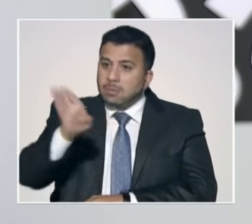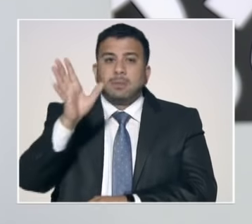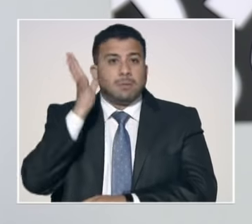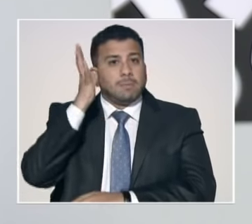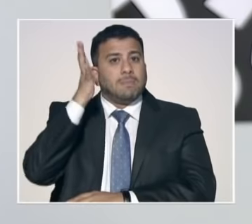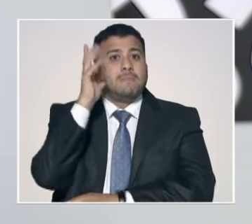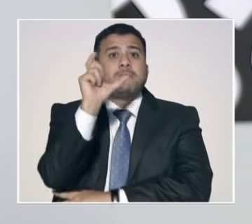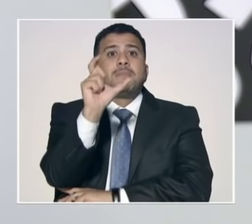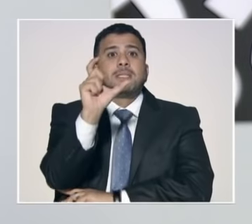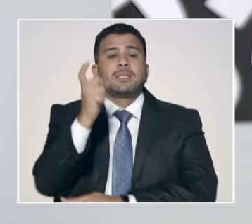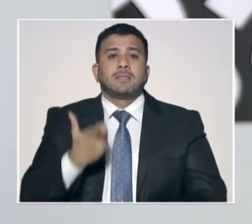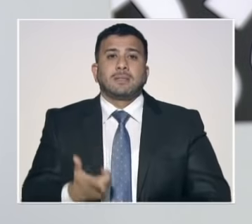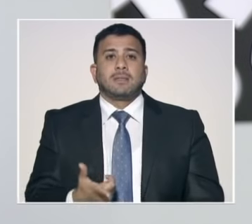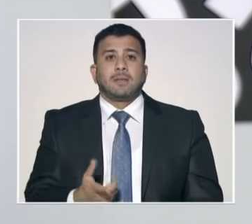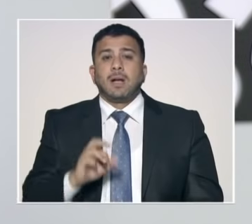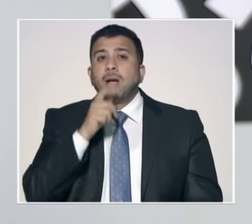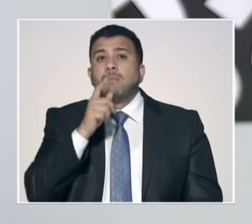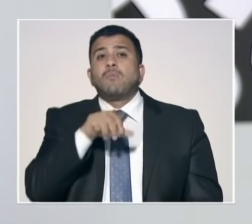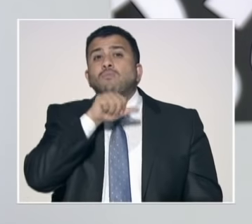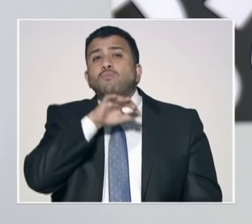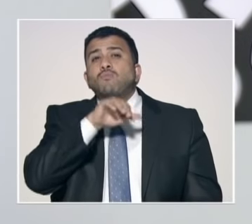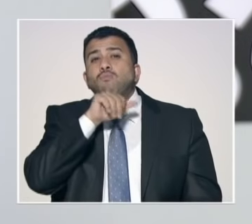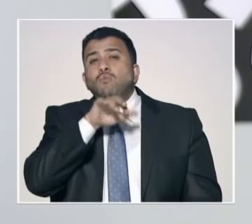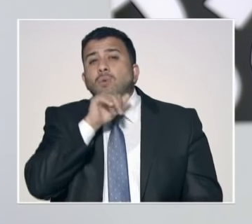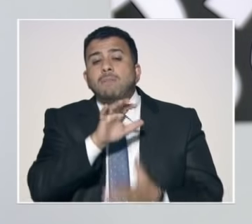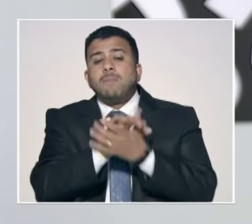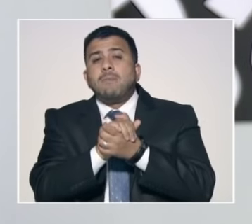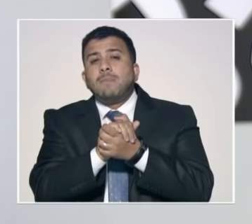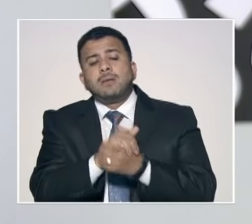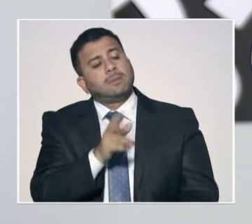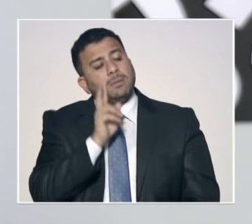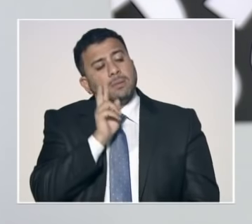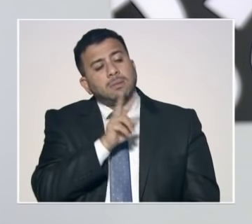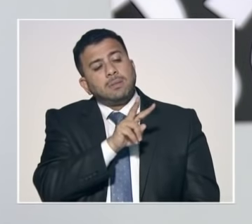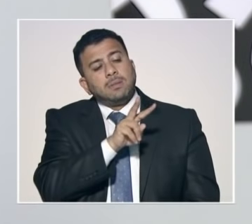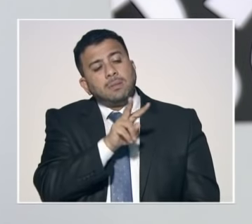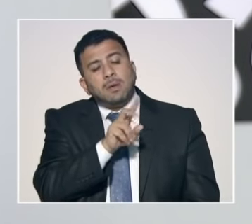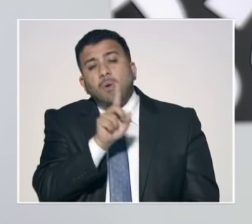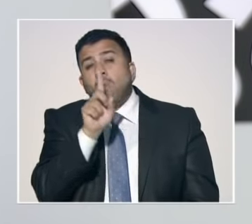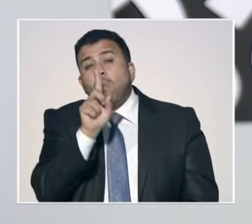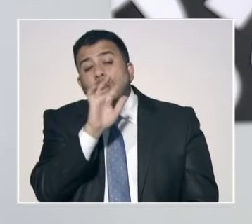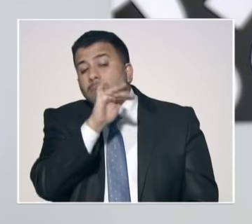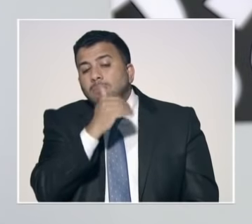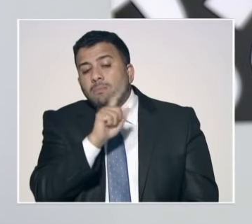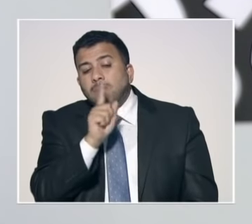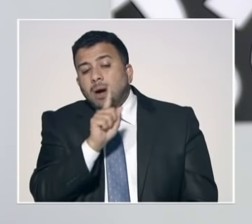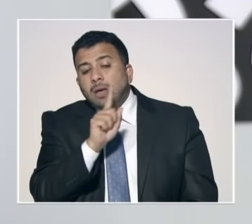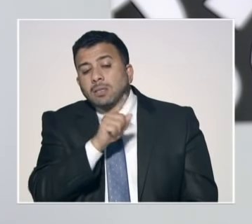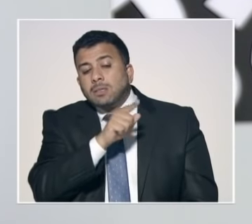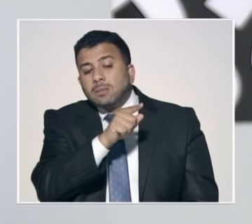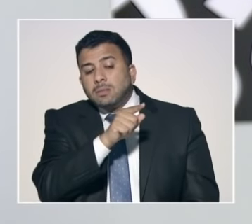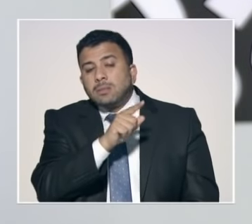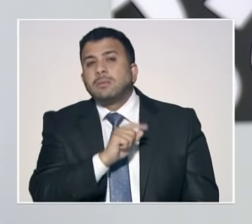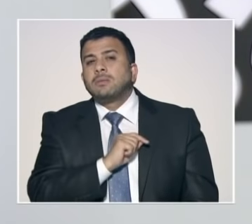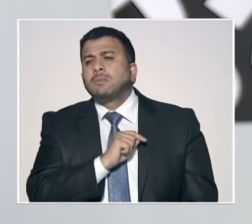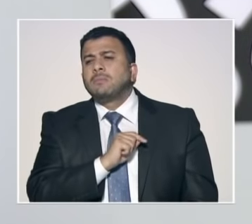كان يلاحظ أصحابه، فإذا رأى رجلا تخلف عن الصلاة علم بأنه